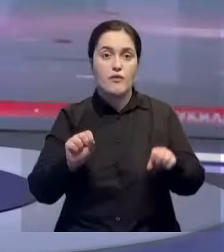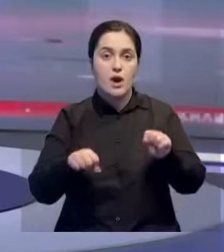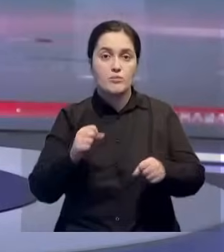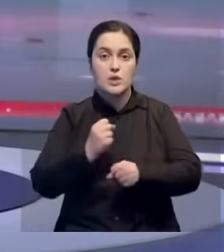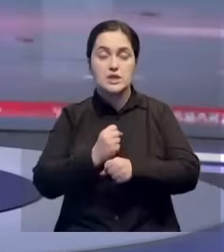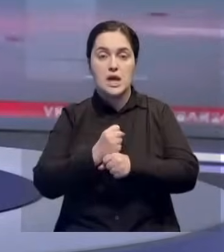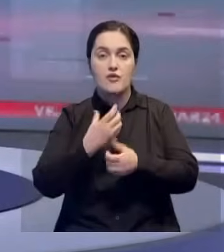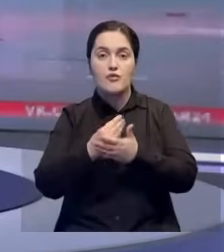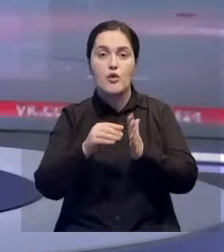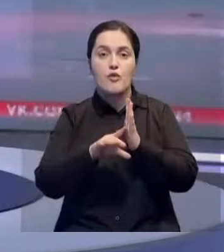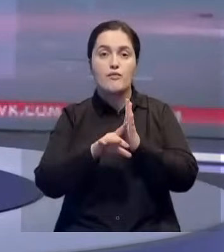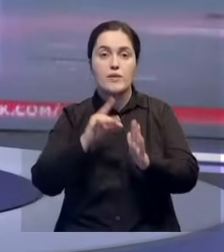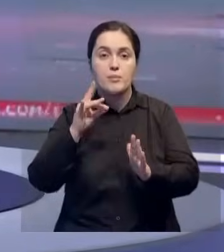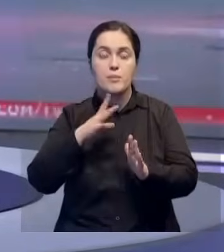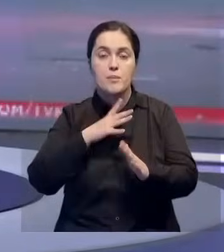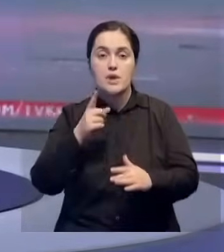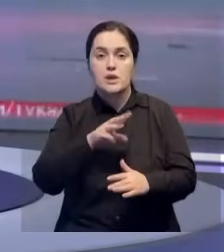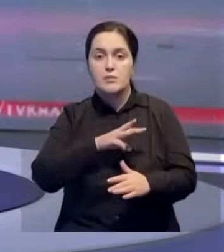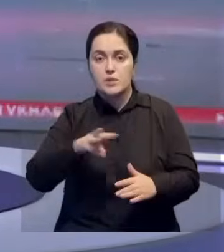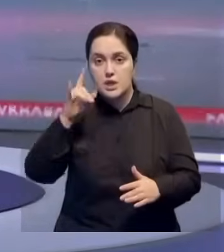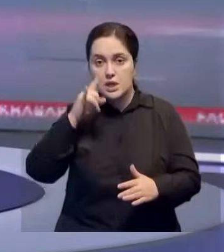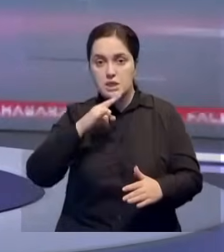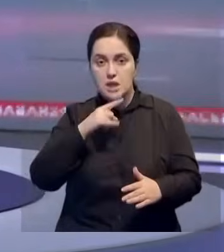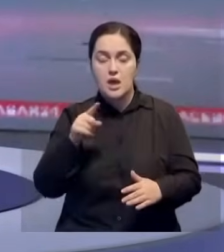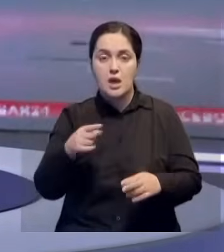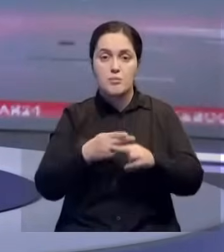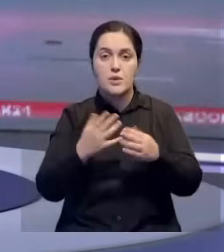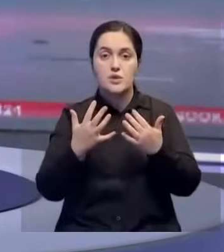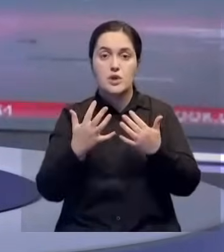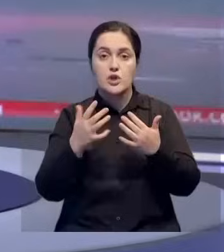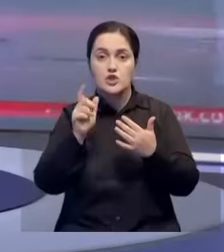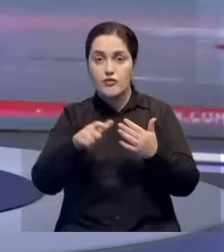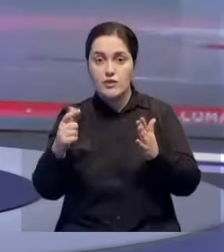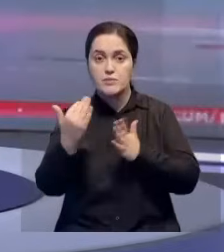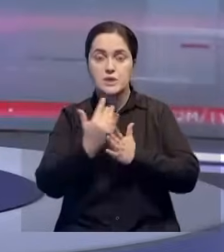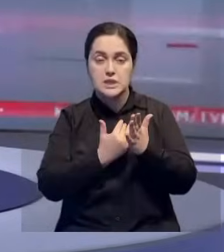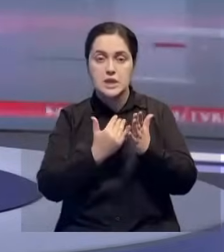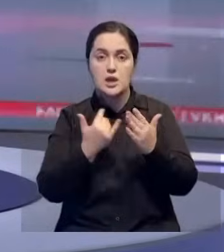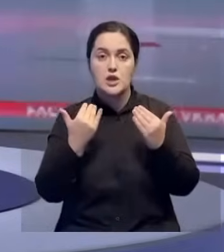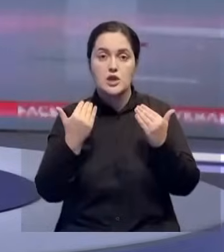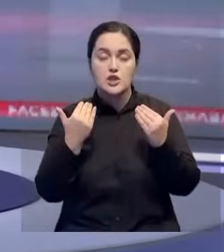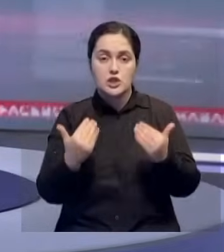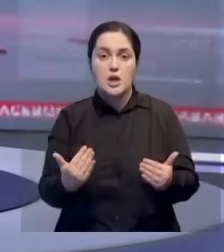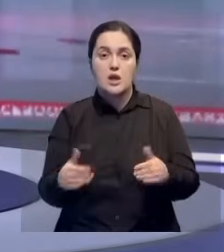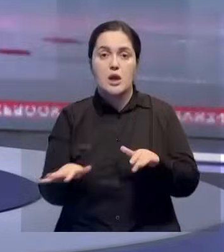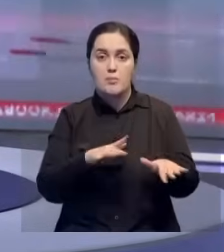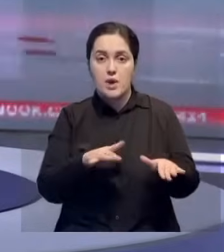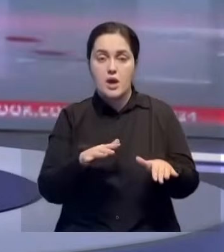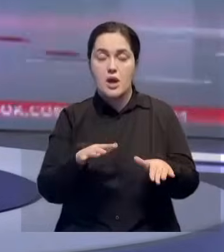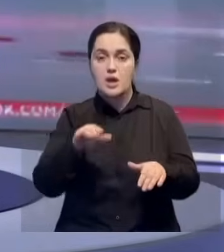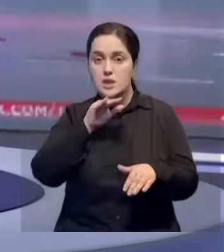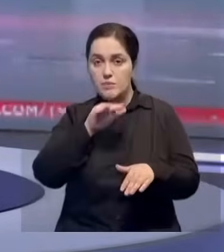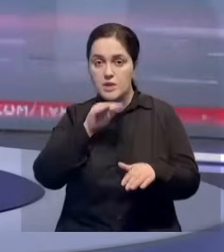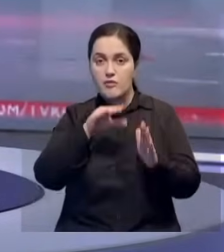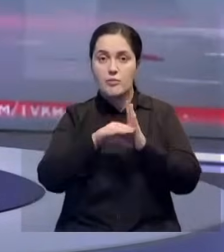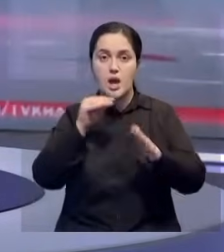Возможность сделать свой выбор сегодня была и у более чем 1 000 000 казахстанцев. Именно столько человек в списке избирателей нынешней кампании. Как